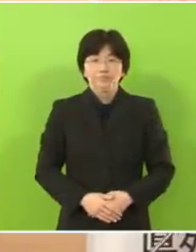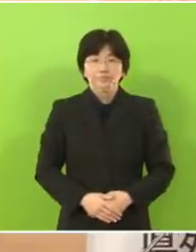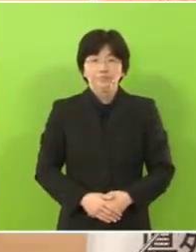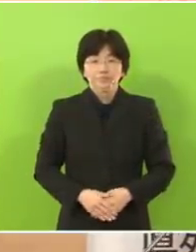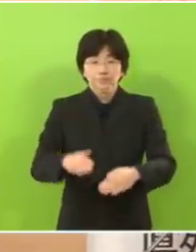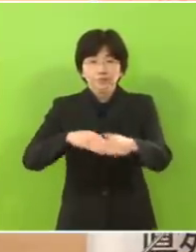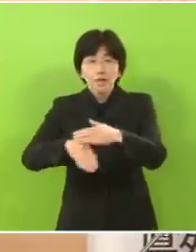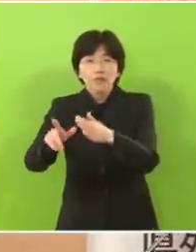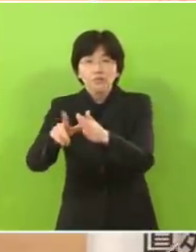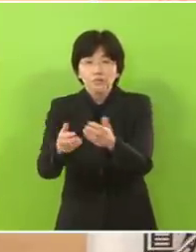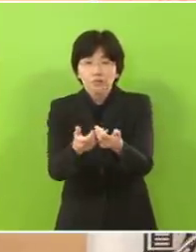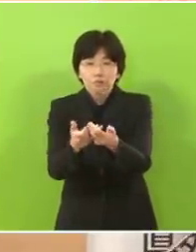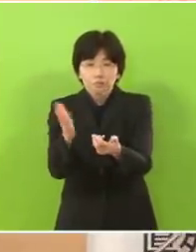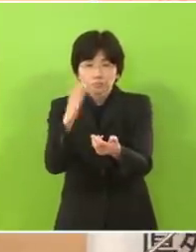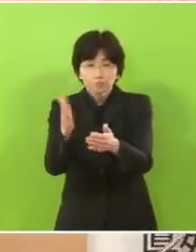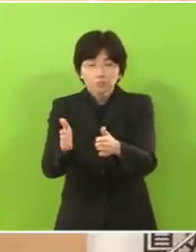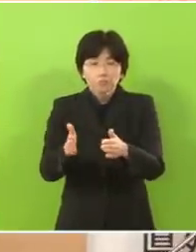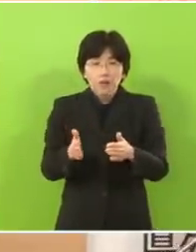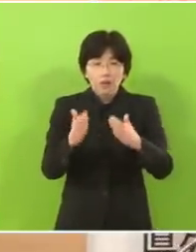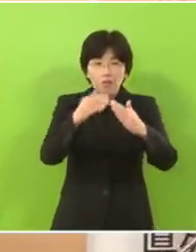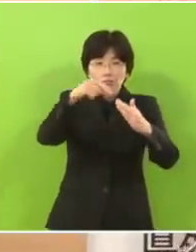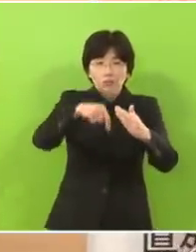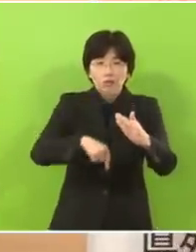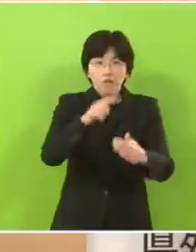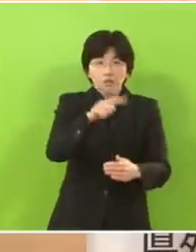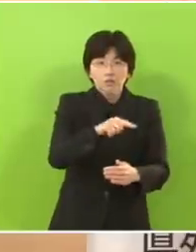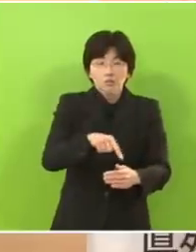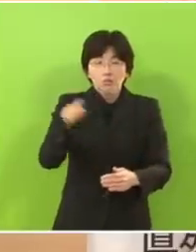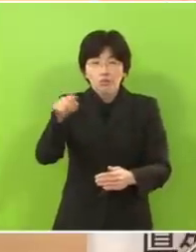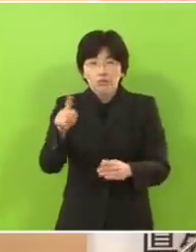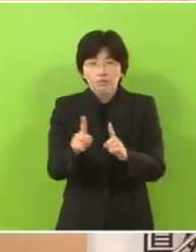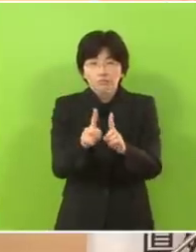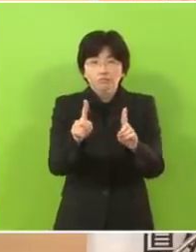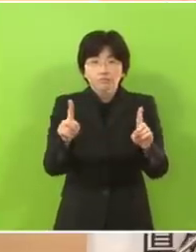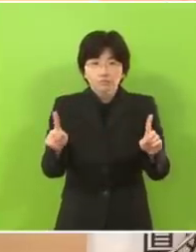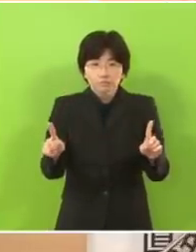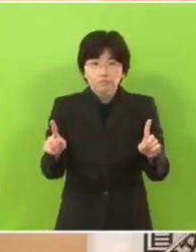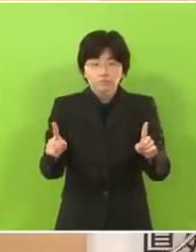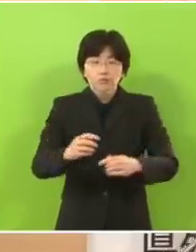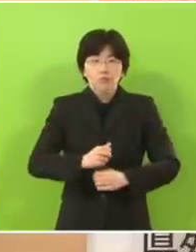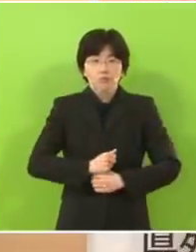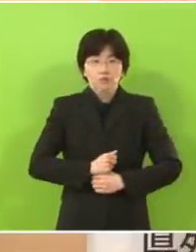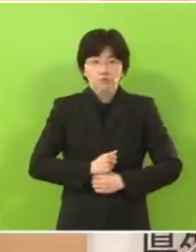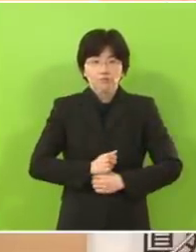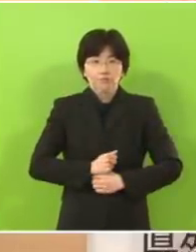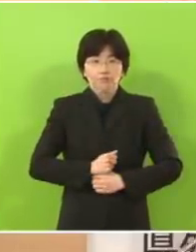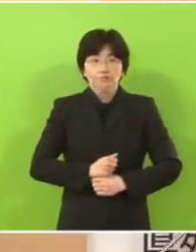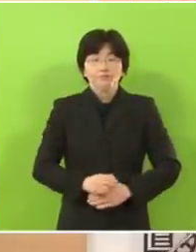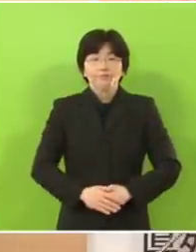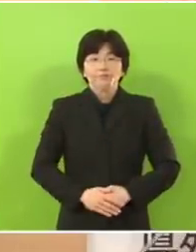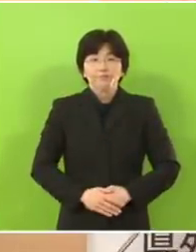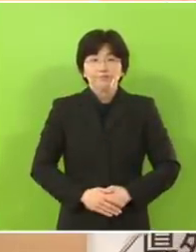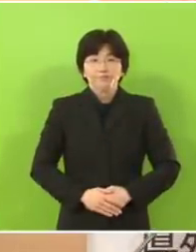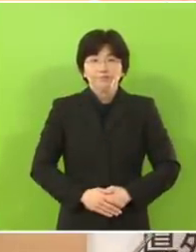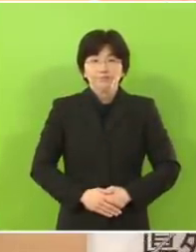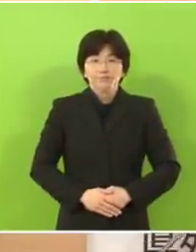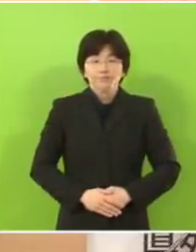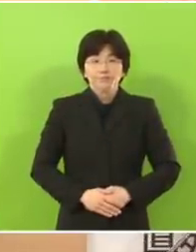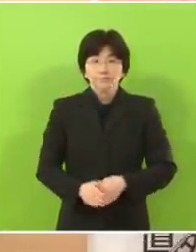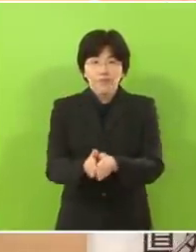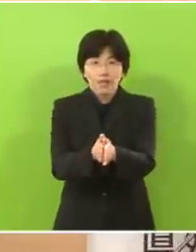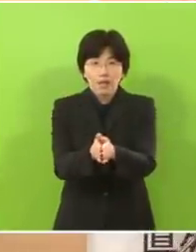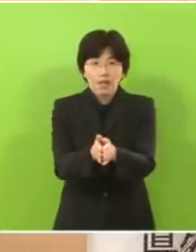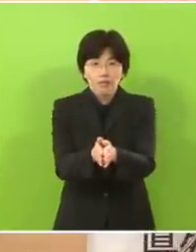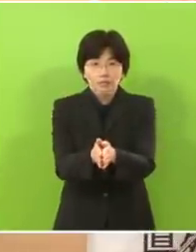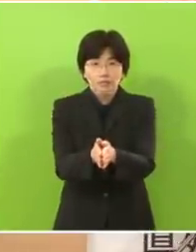外出時蜜を避け特に屋内では人と人との距離を十分にとるという事に気をつけていただくこと手洗い